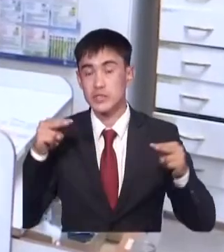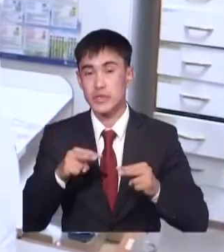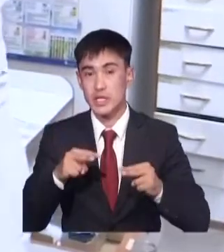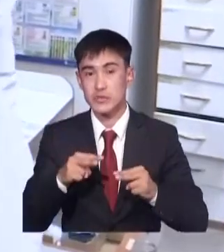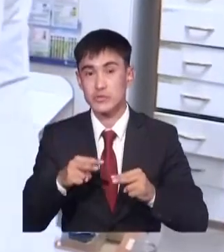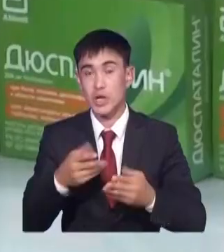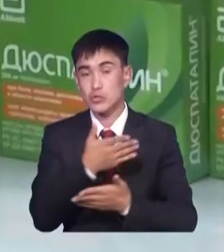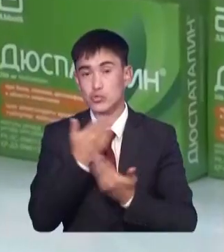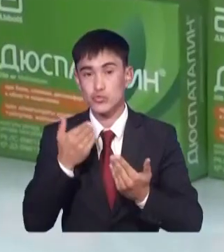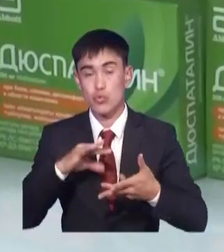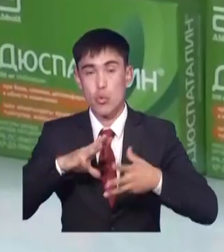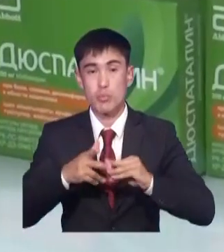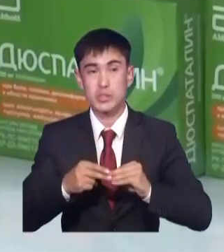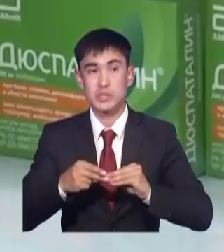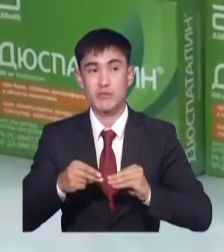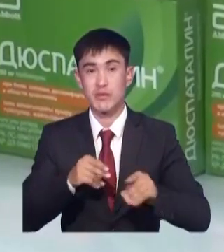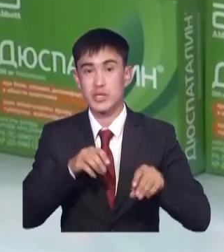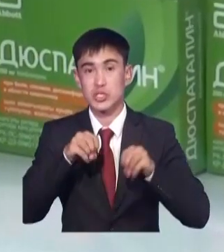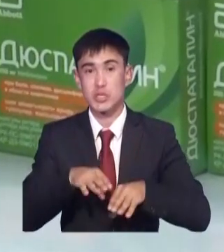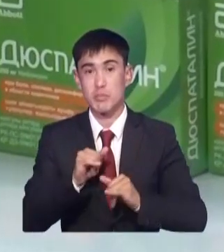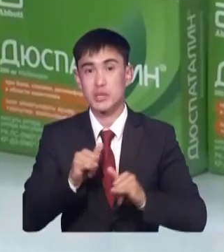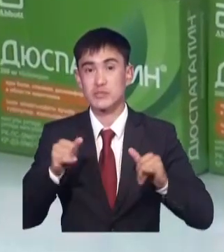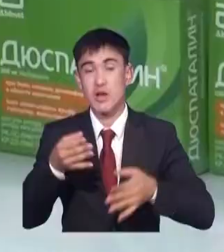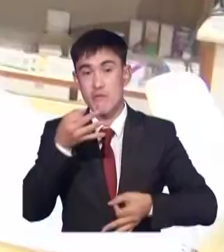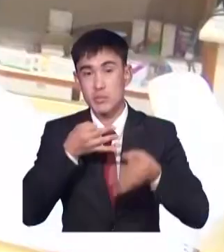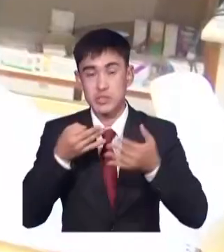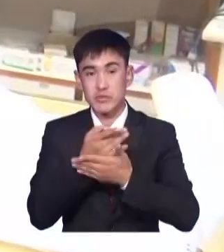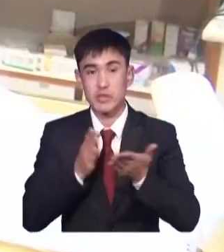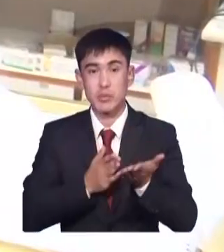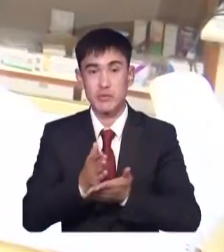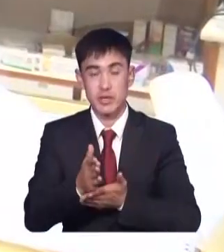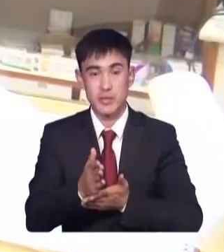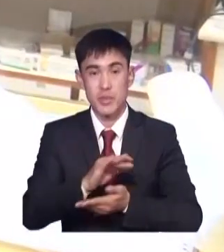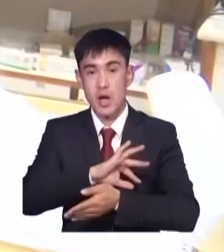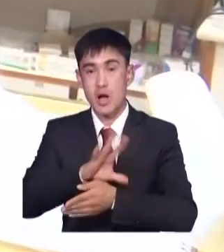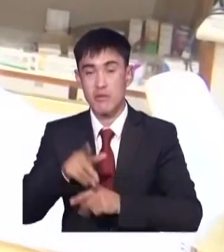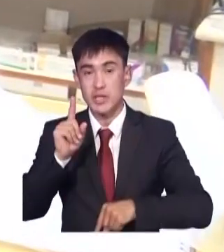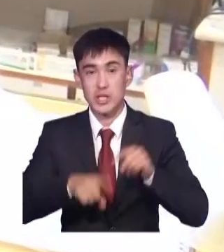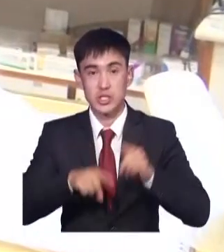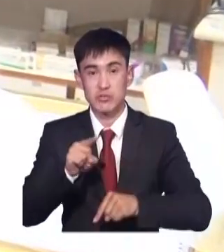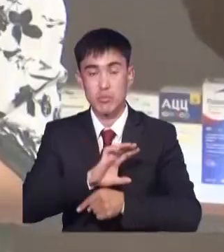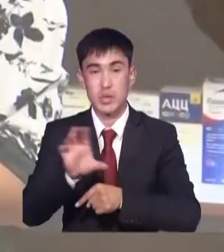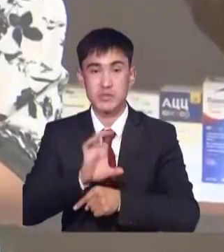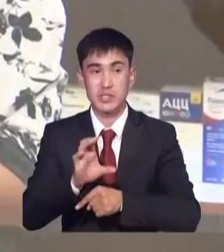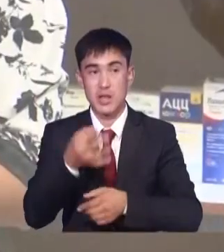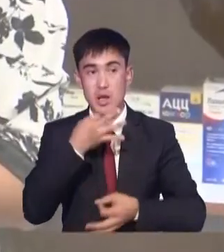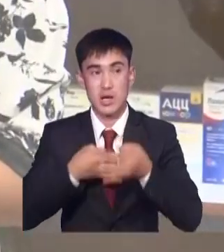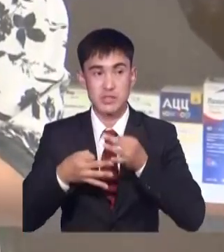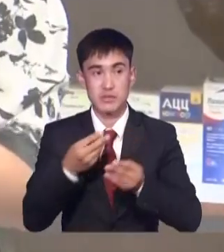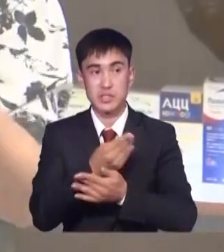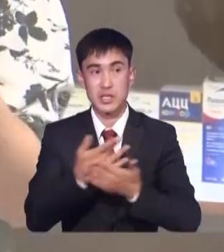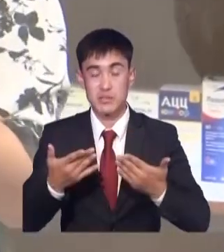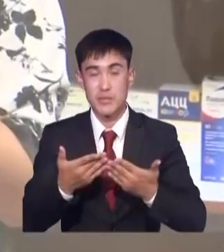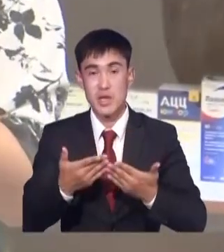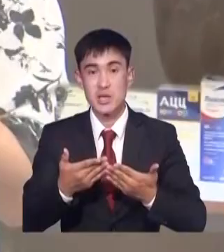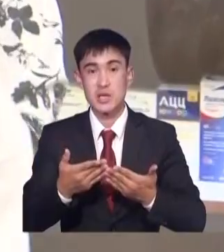свидетельствует об отсутствии комплексного подхода по развитию фармацевтической отрасли. Охват отечественных производителей лекарственных средств